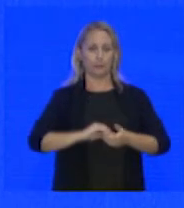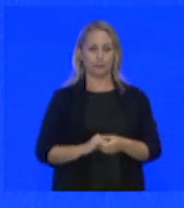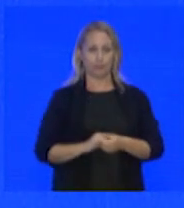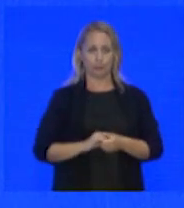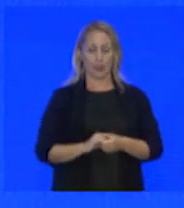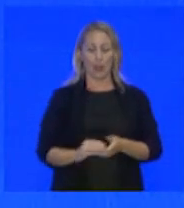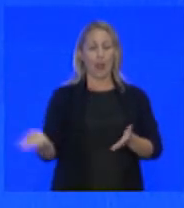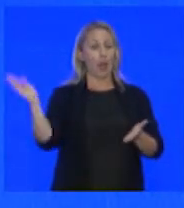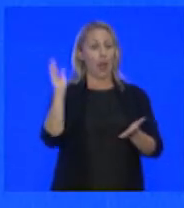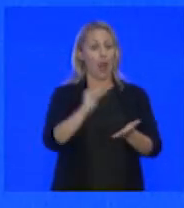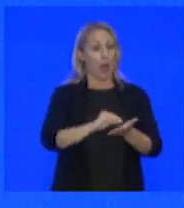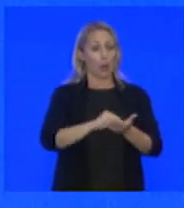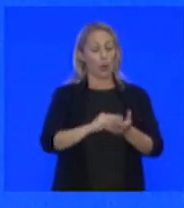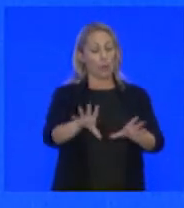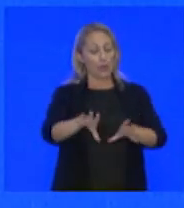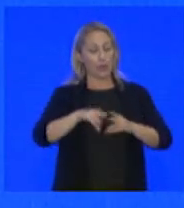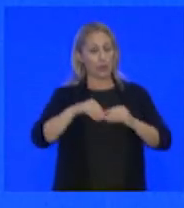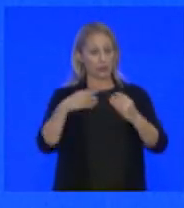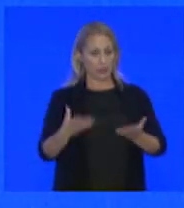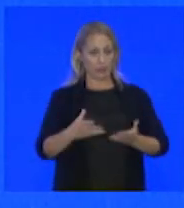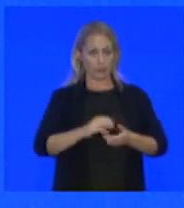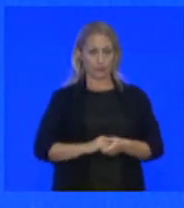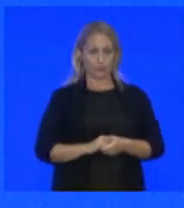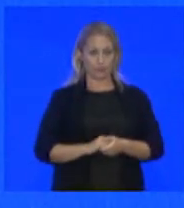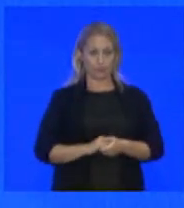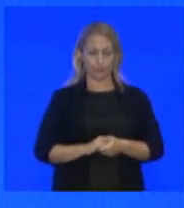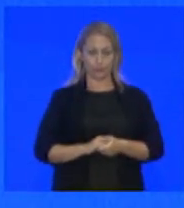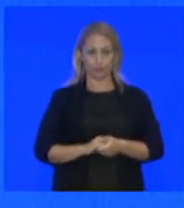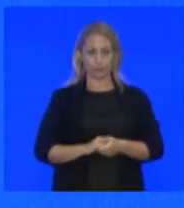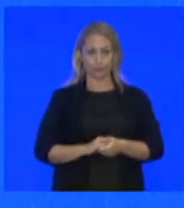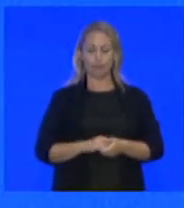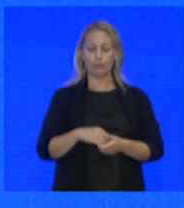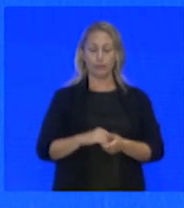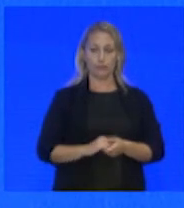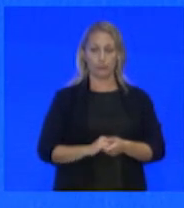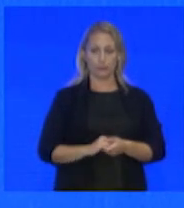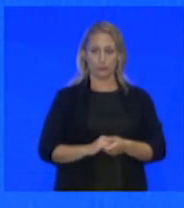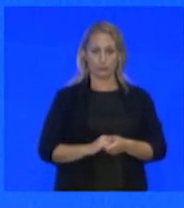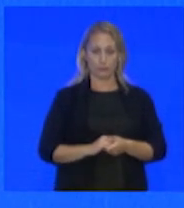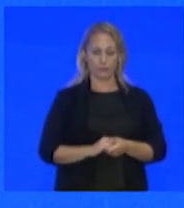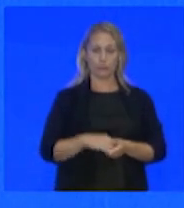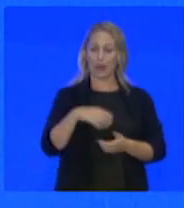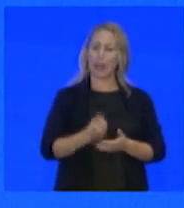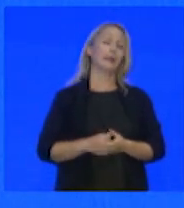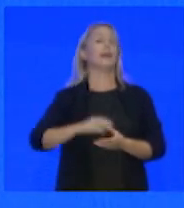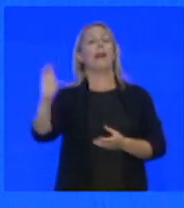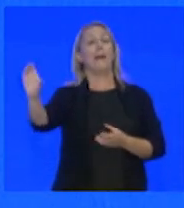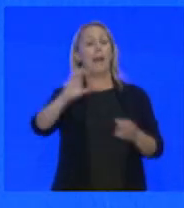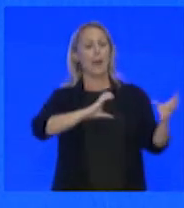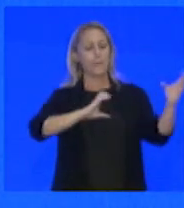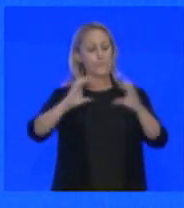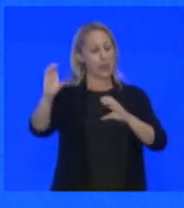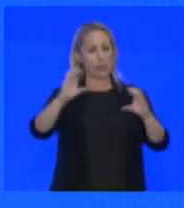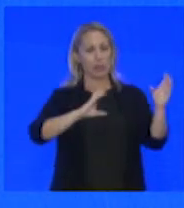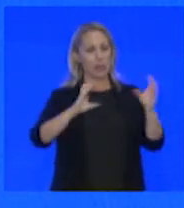Καλωσορίζω επίσης μια σειρά από πολύ σημαντικές επενδύσεις σε